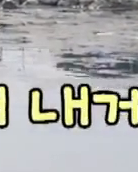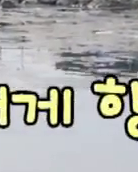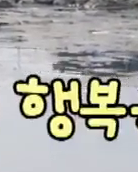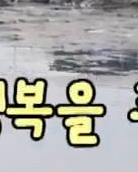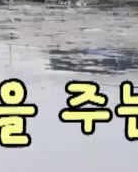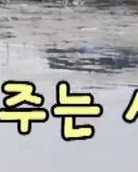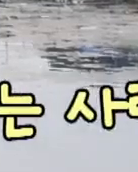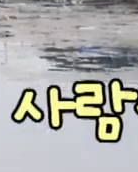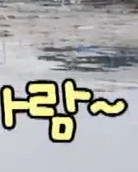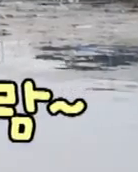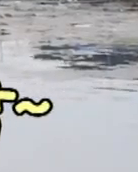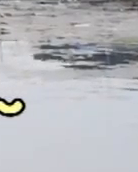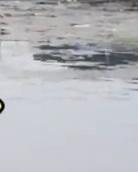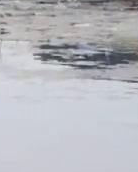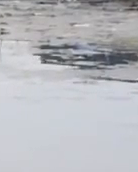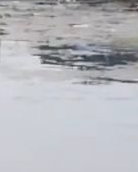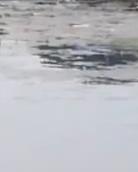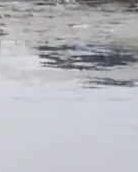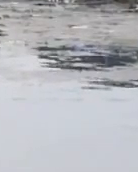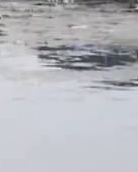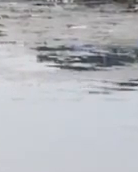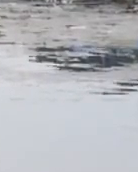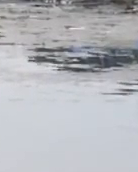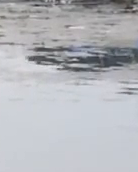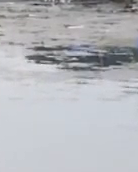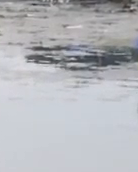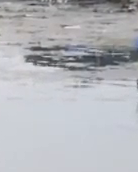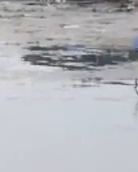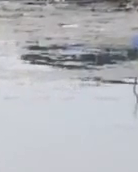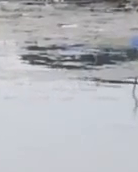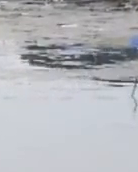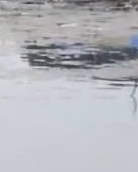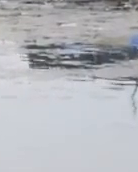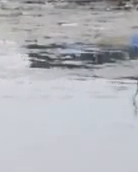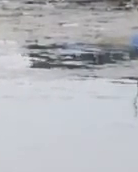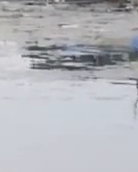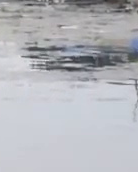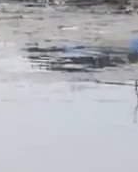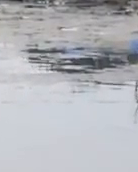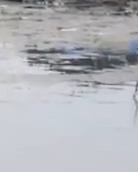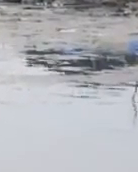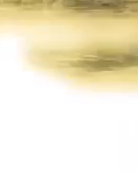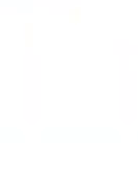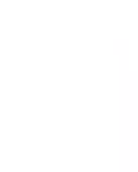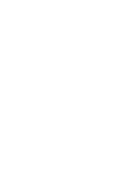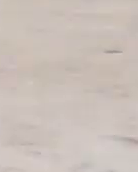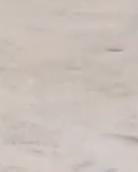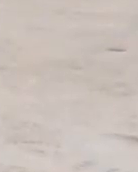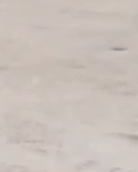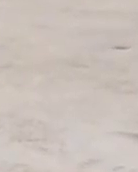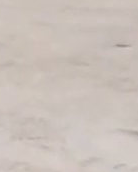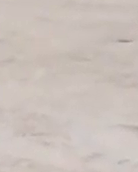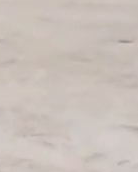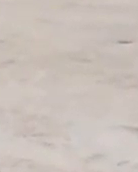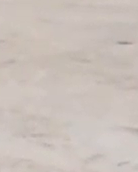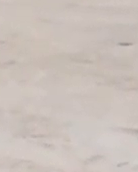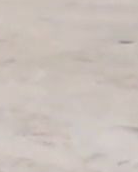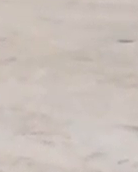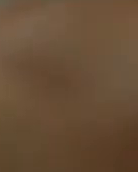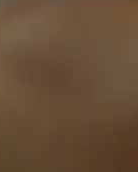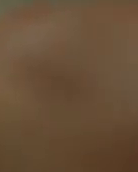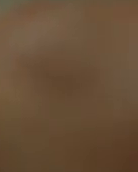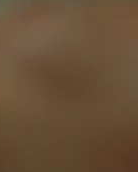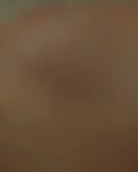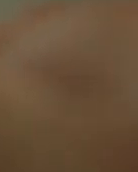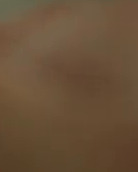그대 내게 행복을 주는 사람, 어떤 사람들인지 지금 바로 만나보시죠. 이웃에게 사랑과